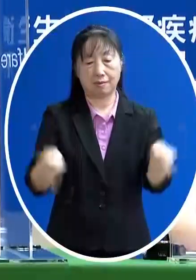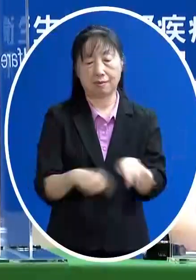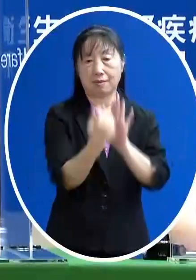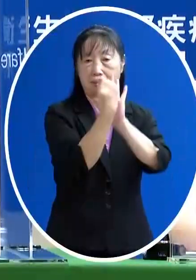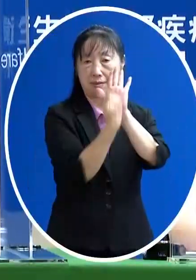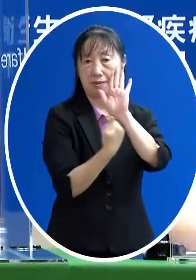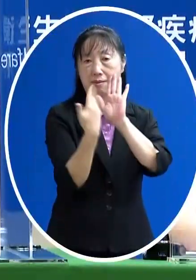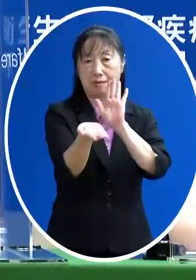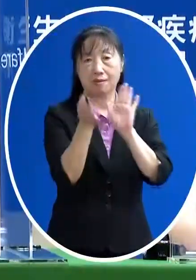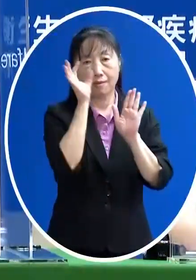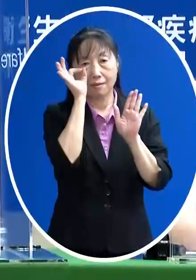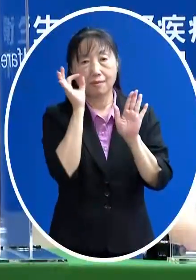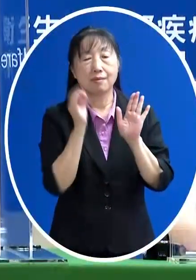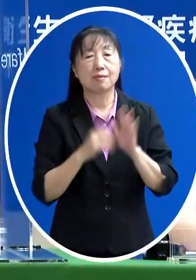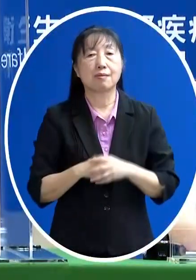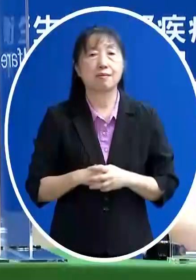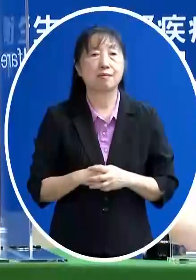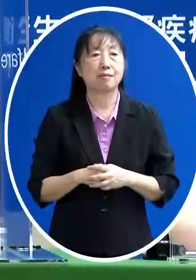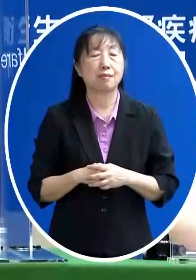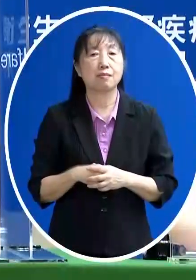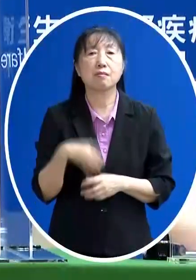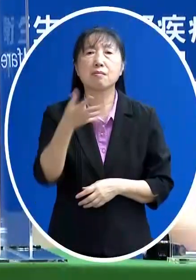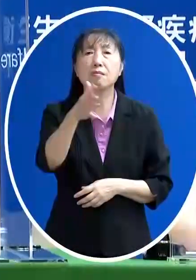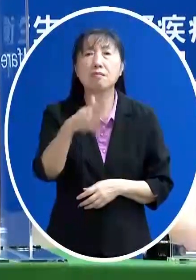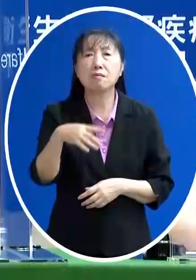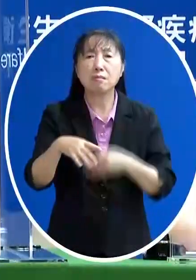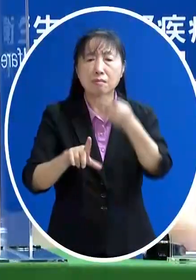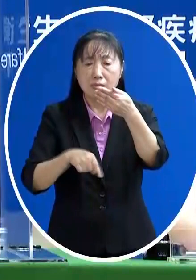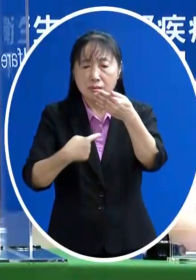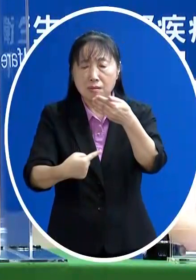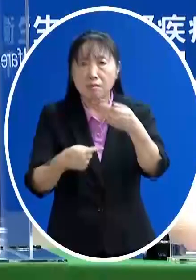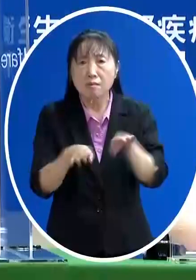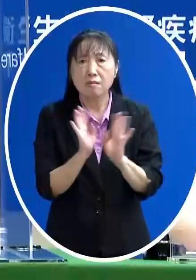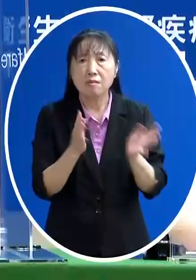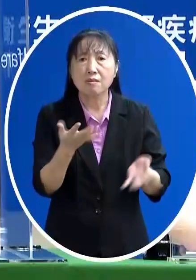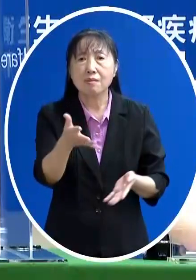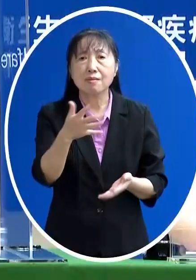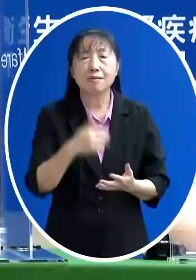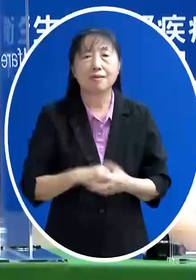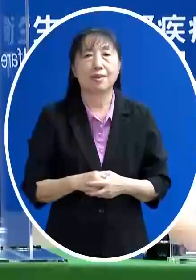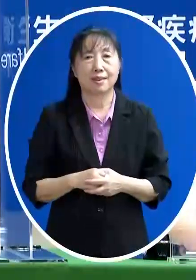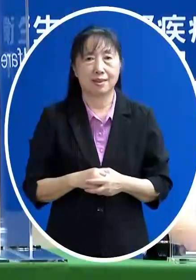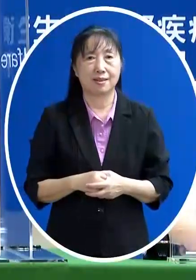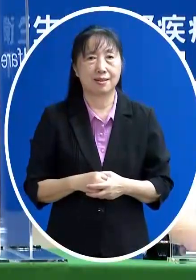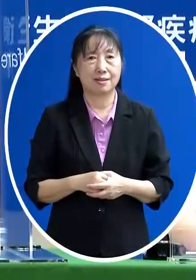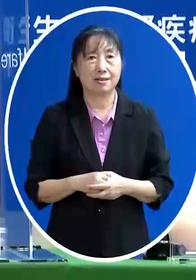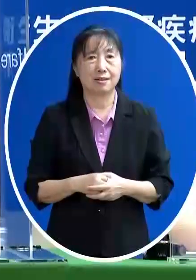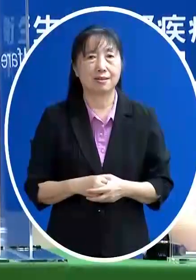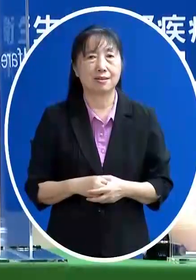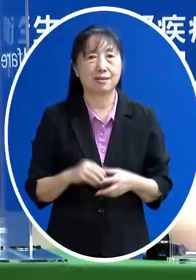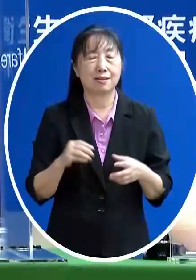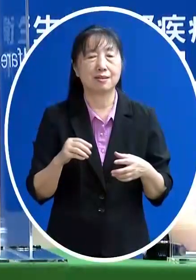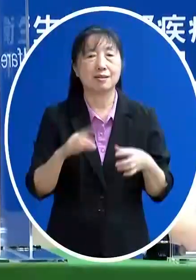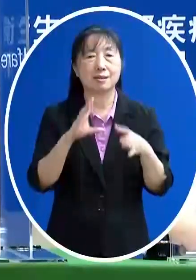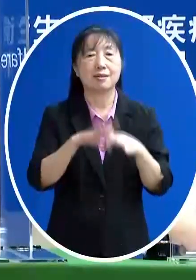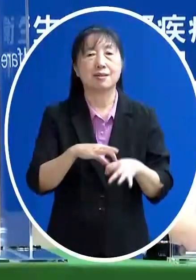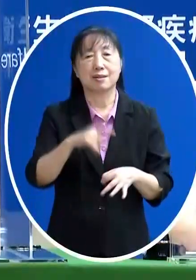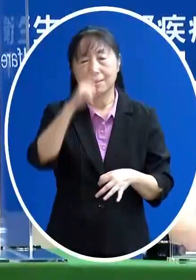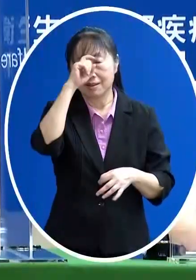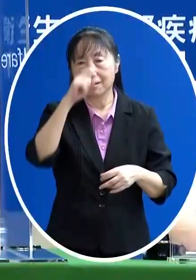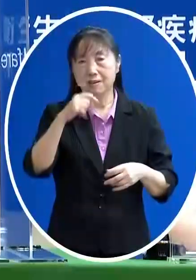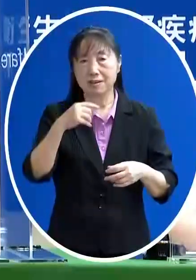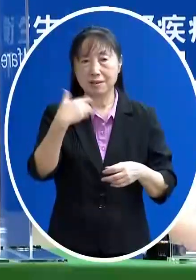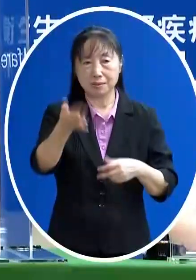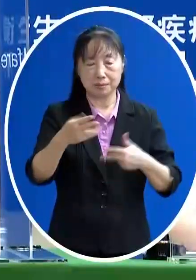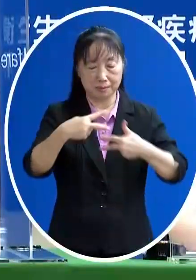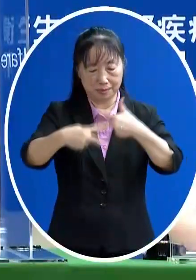哈，请大家参考。那为什么是到9月1号才要开始？主要就是因为，希望给大家2个礼拜